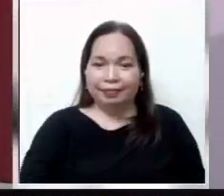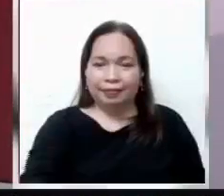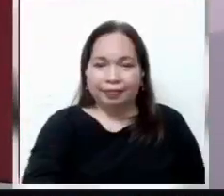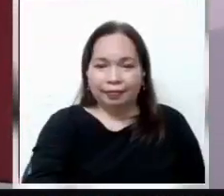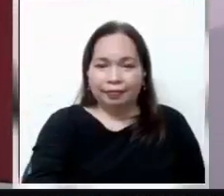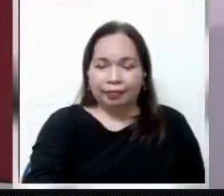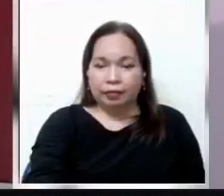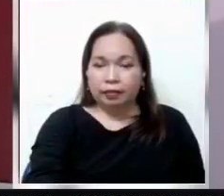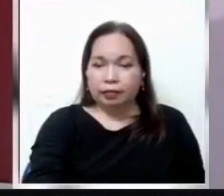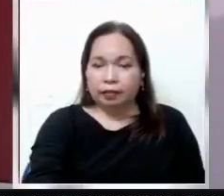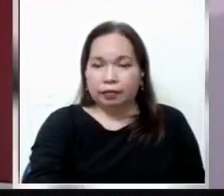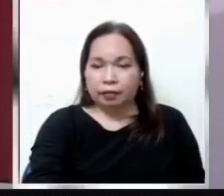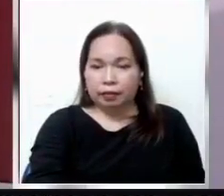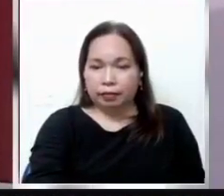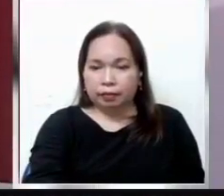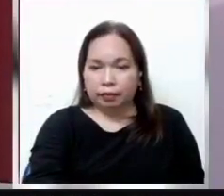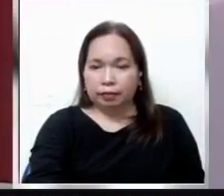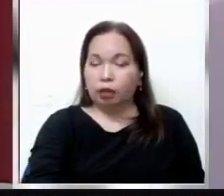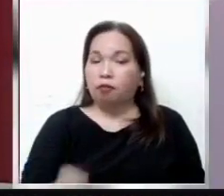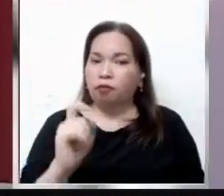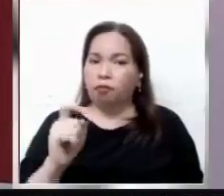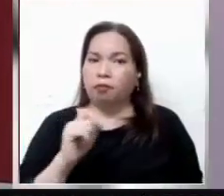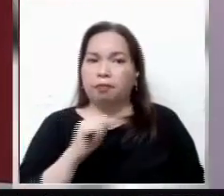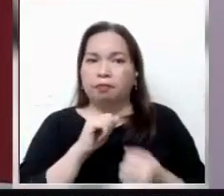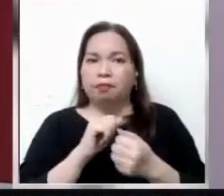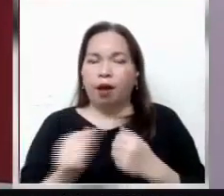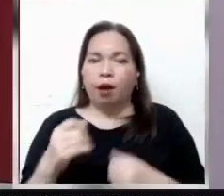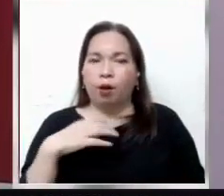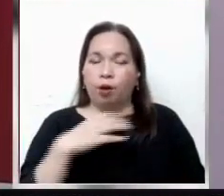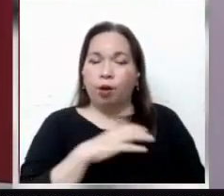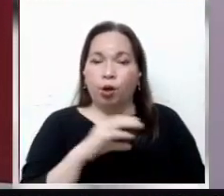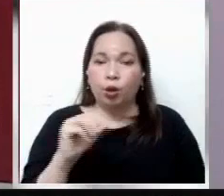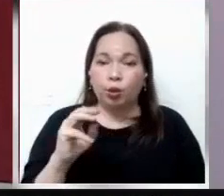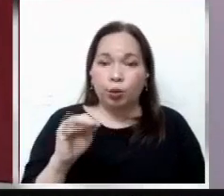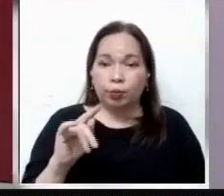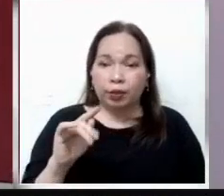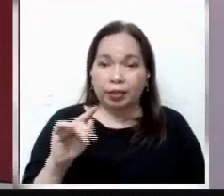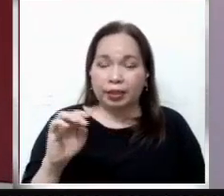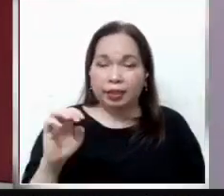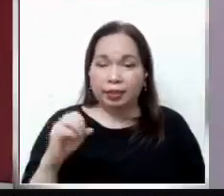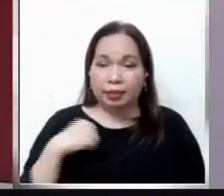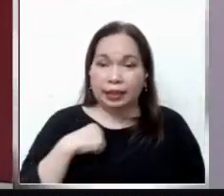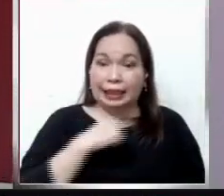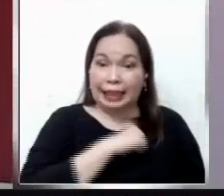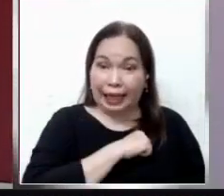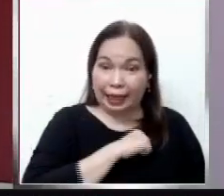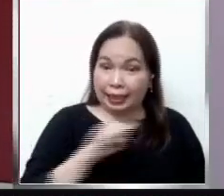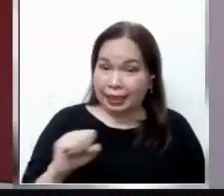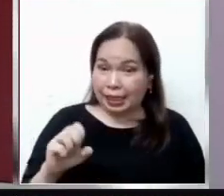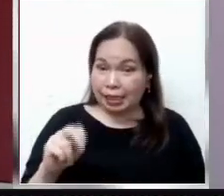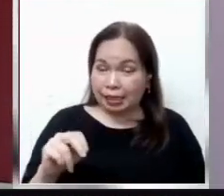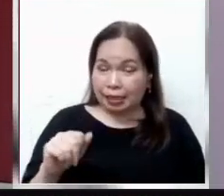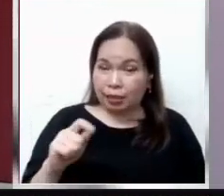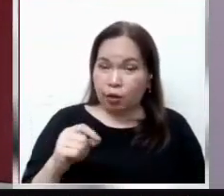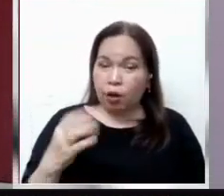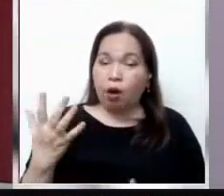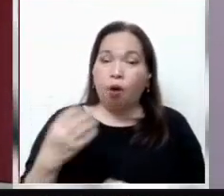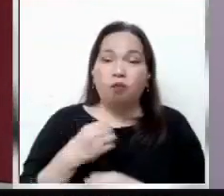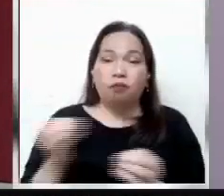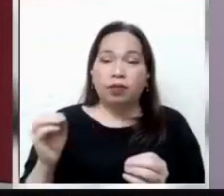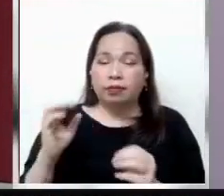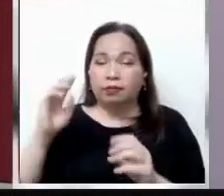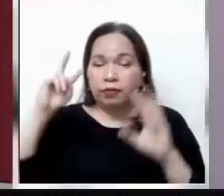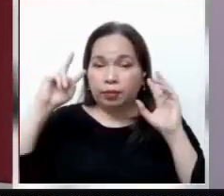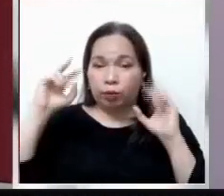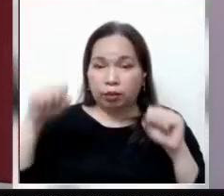Mabilis na nakalusot sa komite sa Senado ang mayigit 10 bilyong pisong panukalang pondo ng Office of the President para po sa susunod na taon. Sinagot